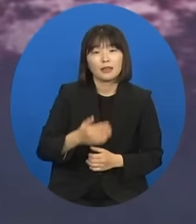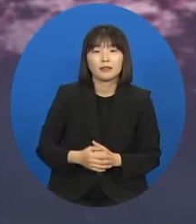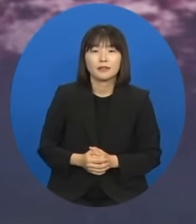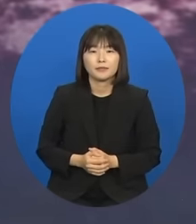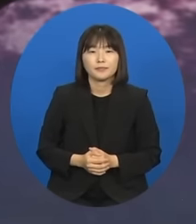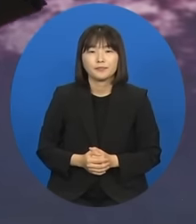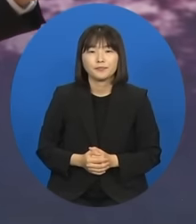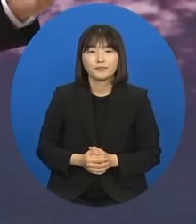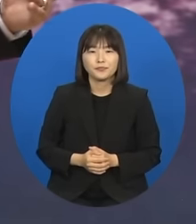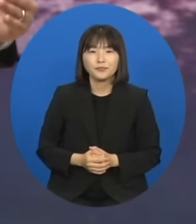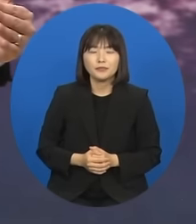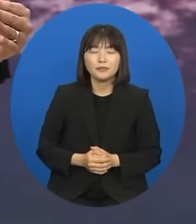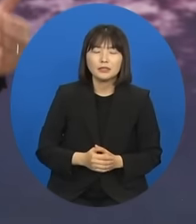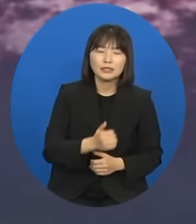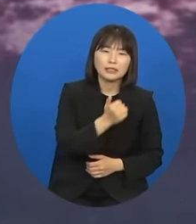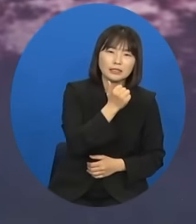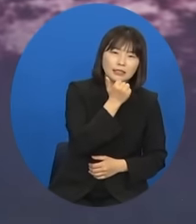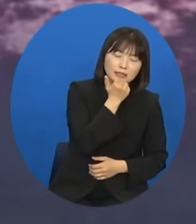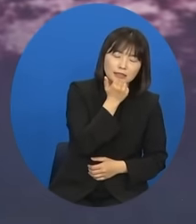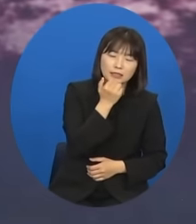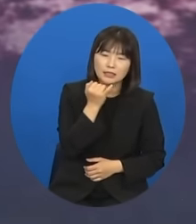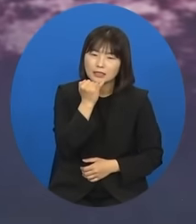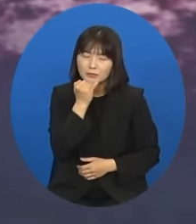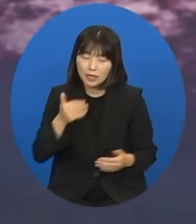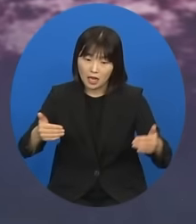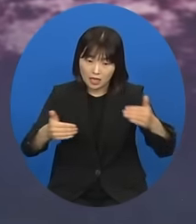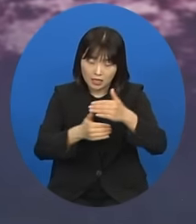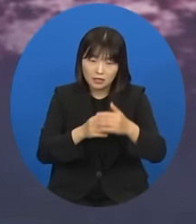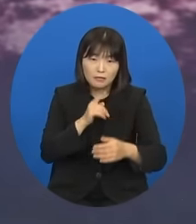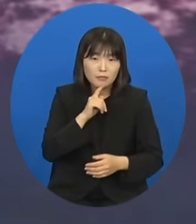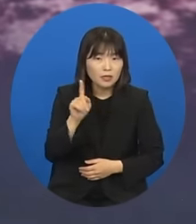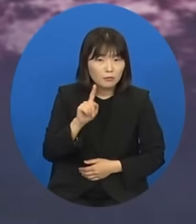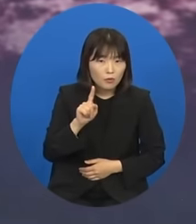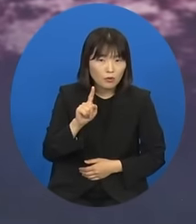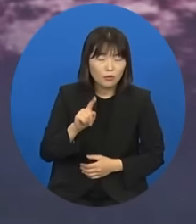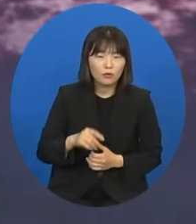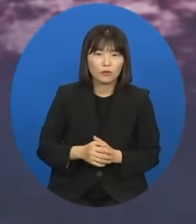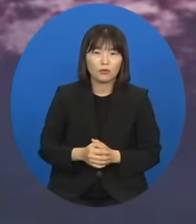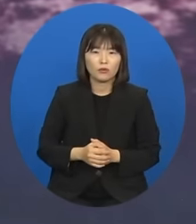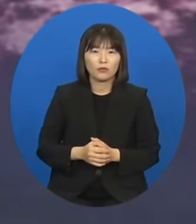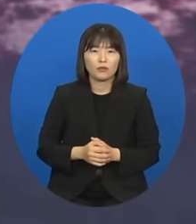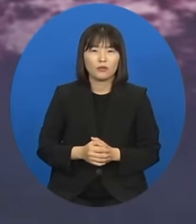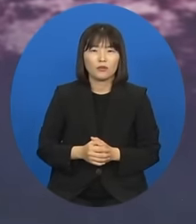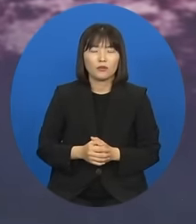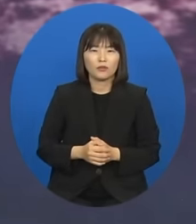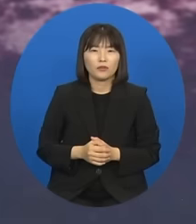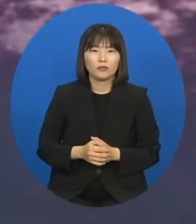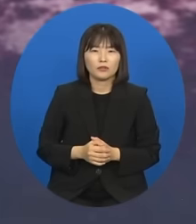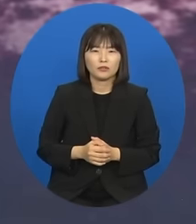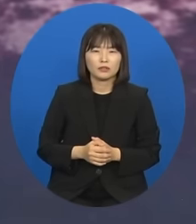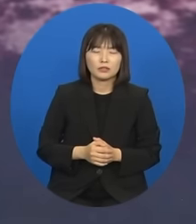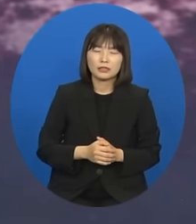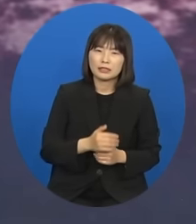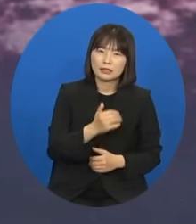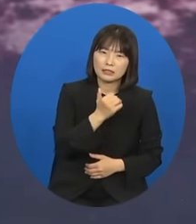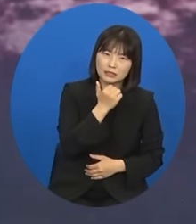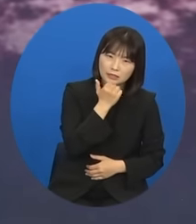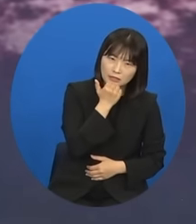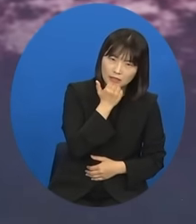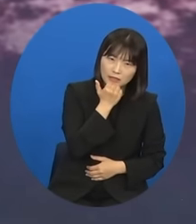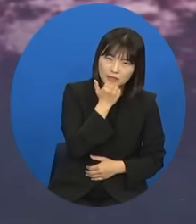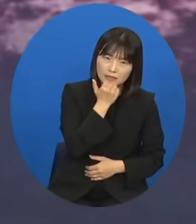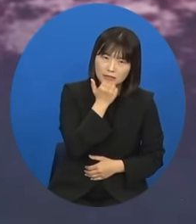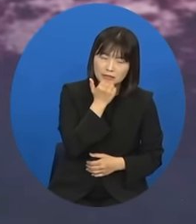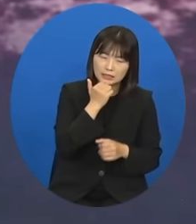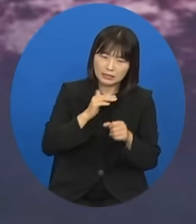이삭이 리브가를 안았다는 얘기는 속 깊게 사랑하는 스타일은 아니었다 뭐 이런 뜻입니다 그 이삭은 사랑하는